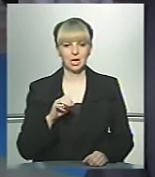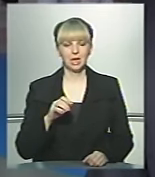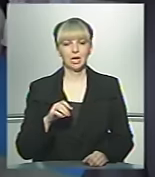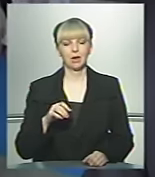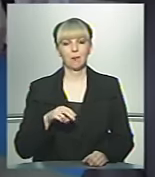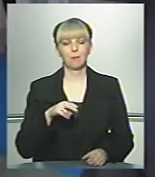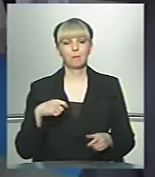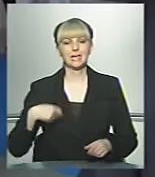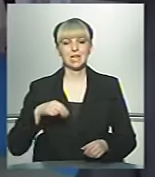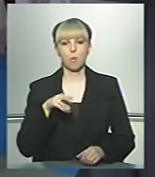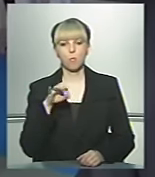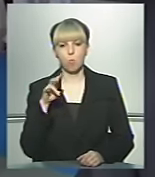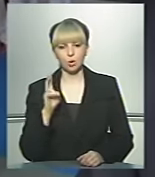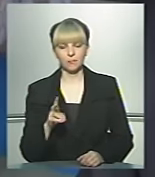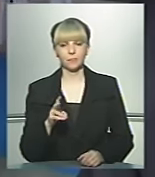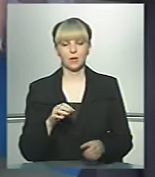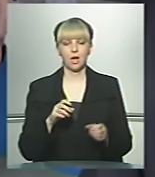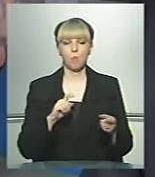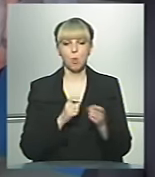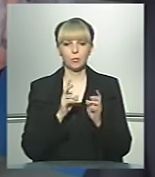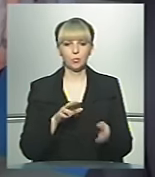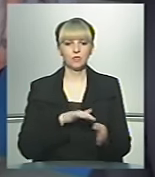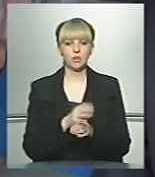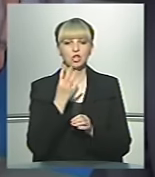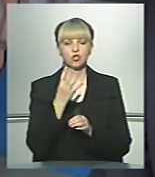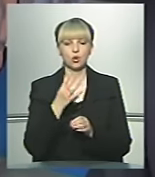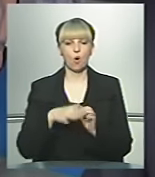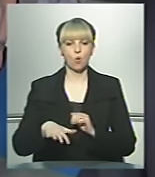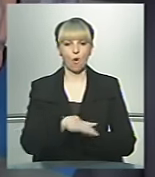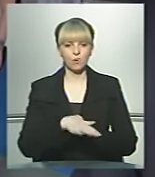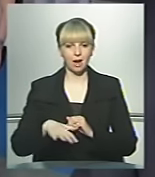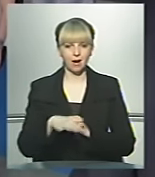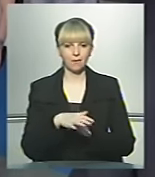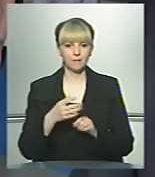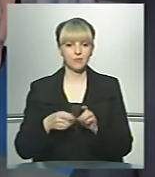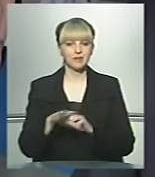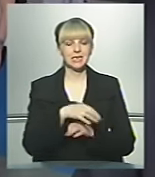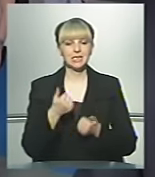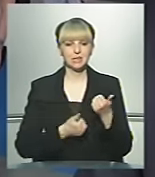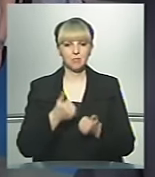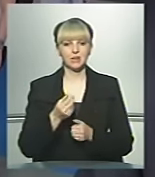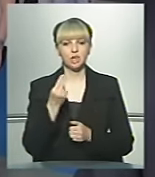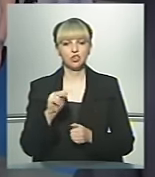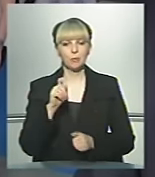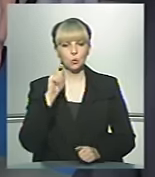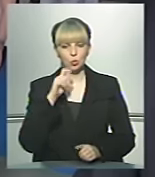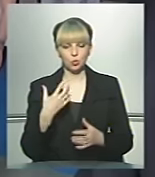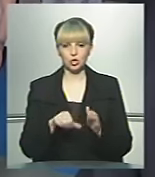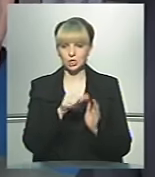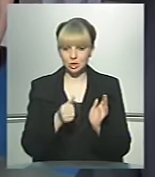президентський полк. Поєдинки будуть проходити на 4 коврах. Ці змагання, чемпіонат України